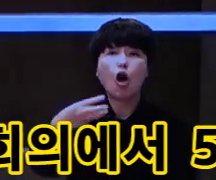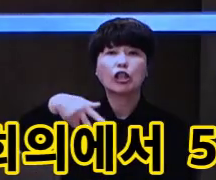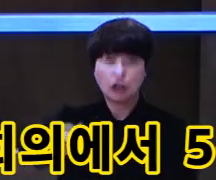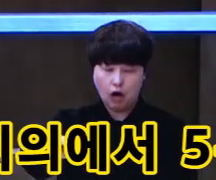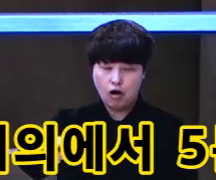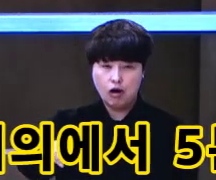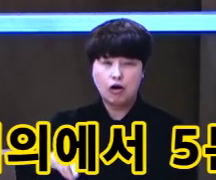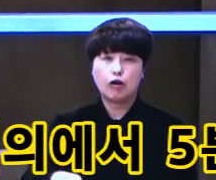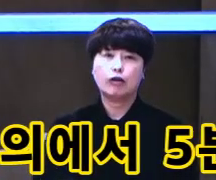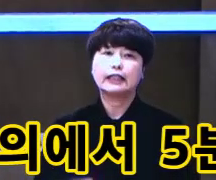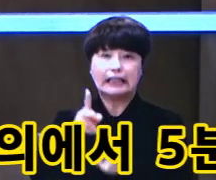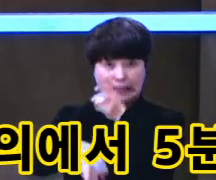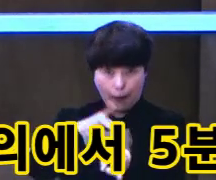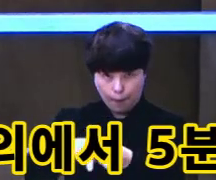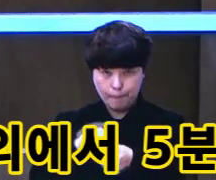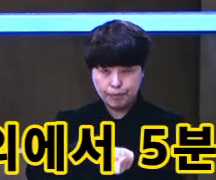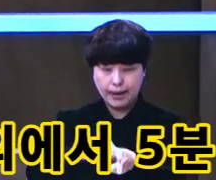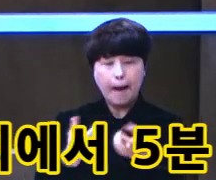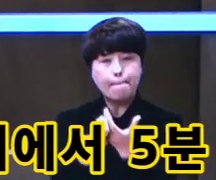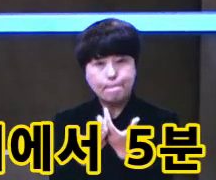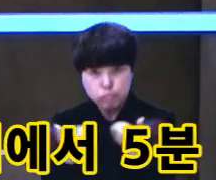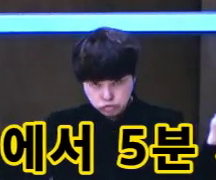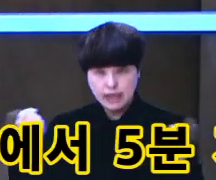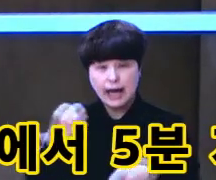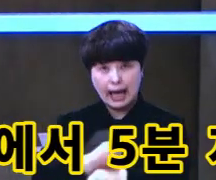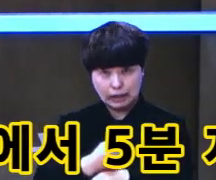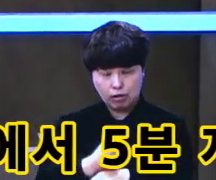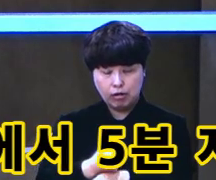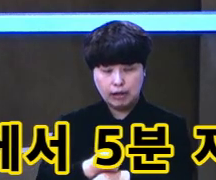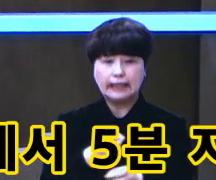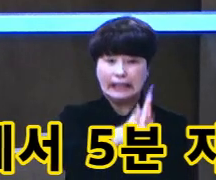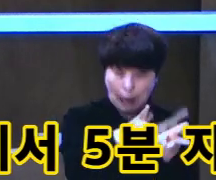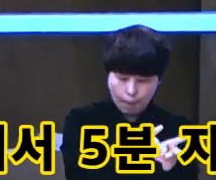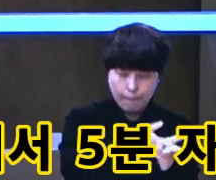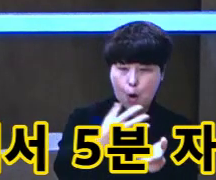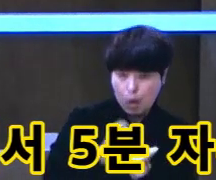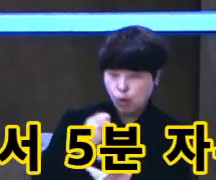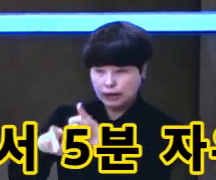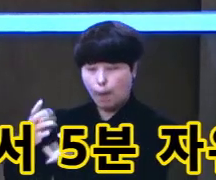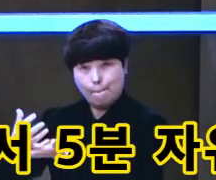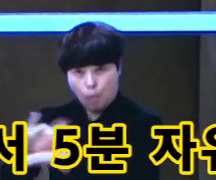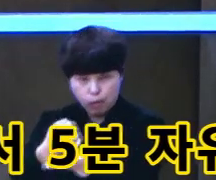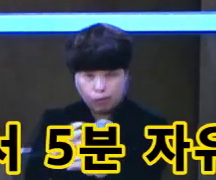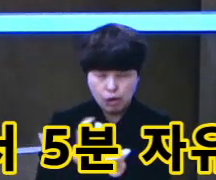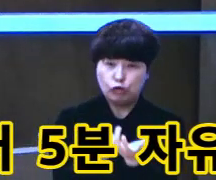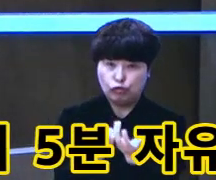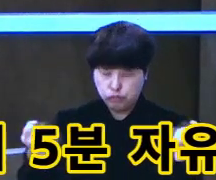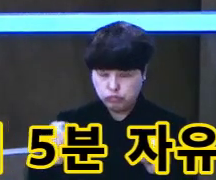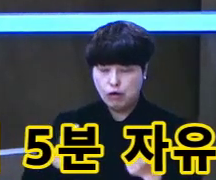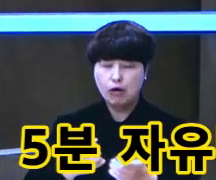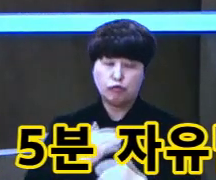K컬처 밸리 사업으로 별도로 분리하여 각각의 사업성 확보를 위한 투트랙의 전략 계획을